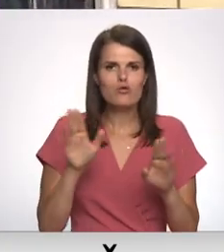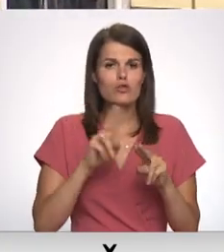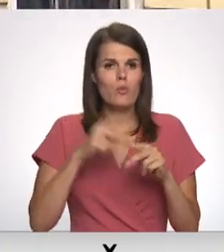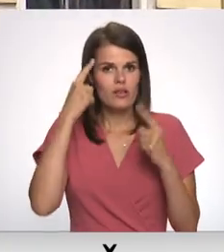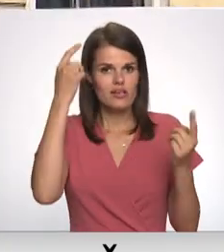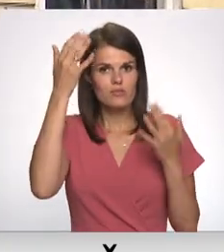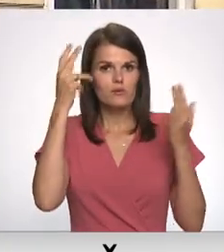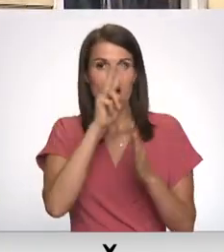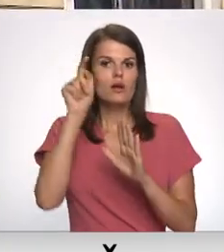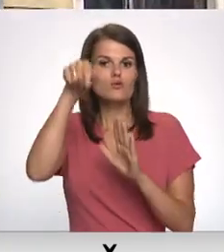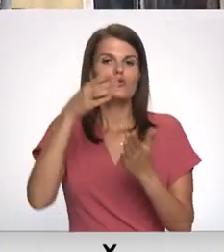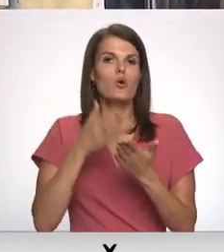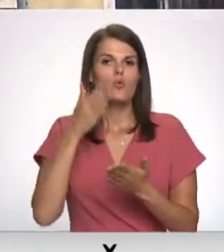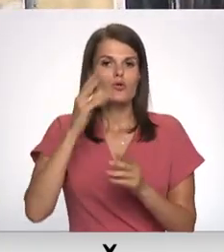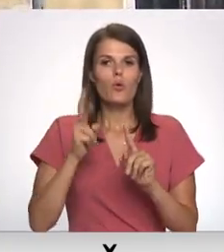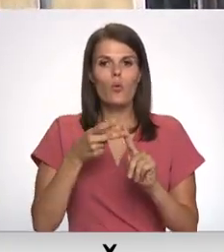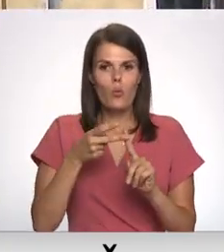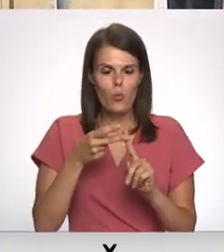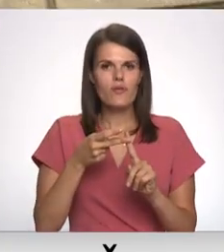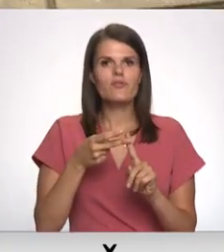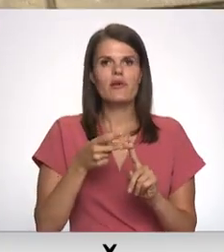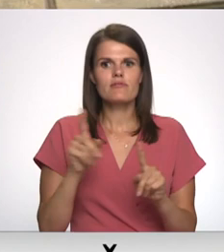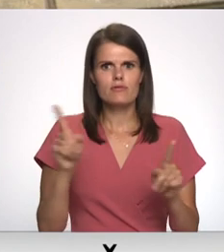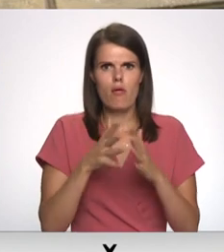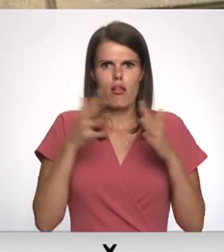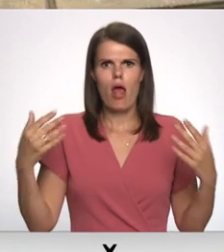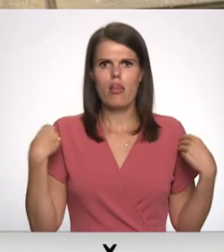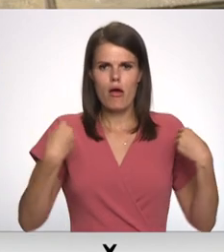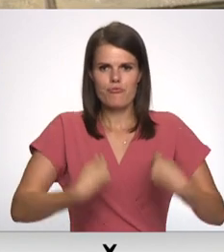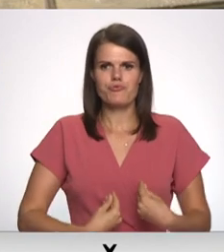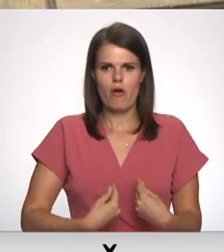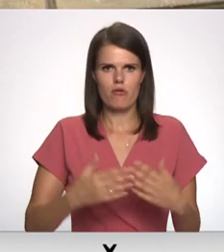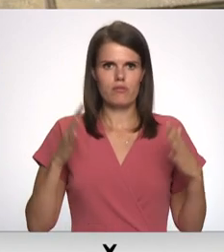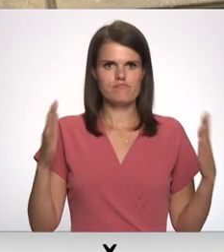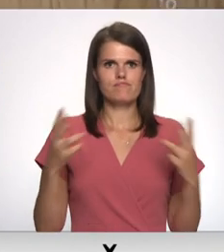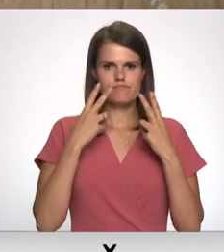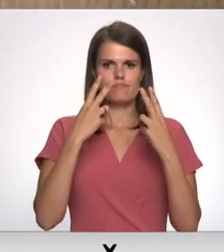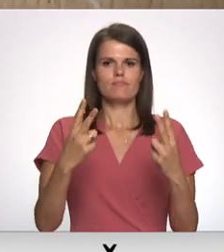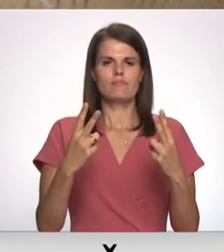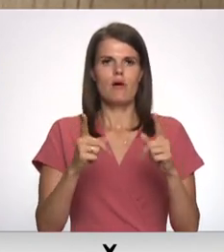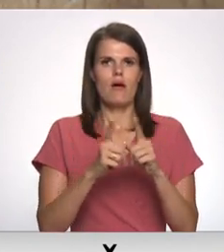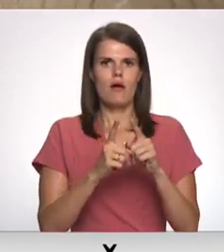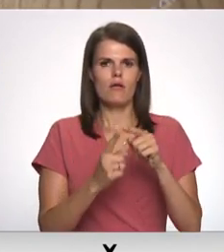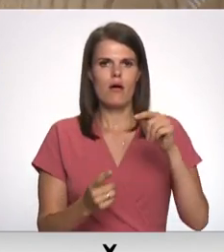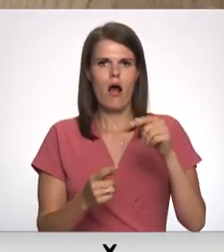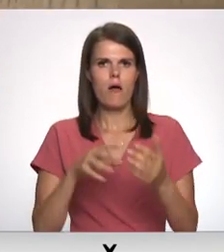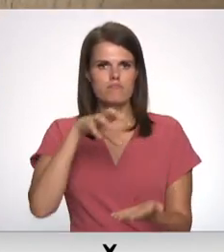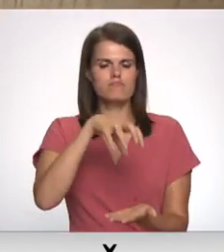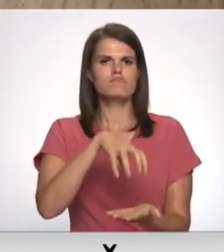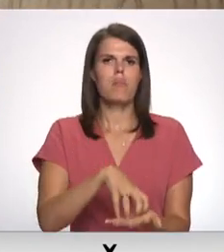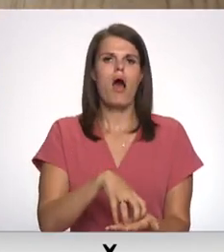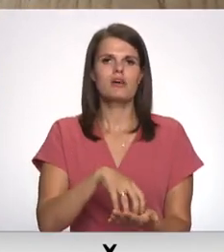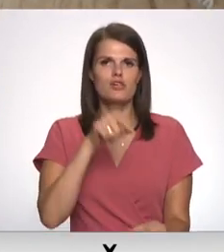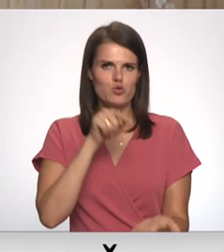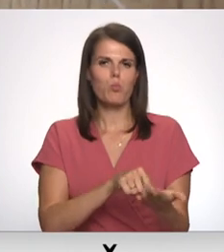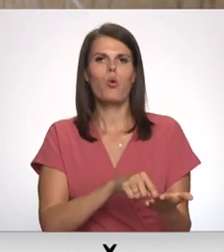aiz šīm durvīm notikt. Otrais elements – hiperbolizēta izmēra jaka. Savā apjoma dēļ tā kļūst par sazemēšanās punktu un mākslas darba balansu.